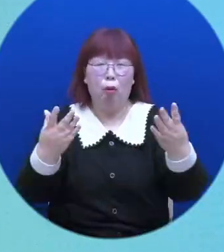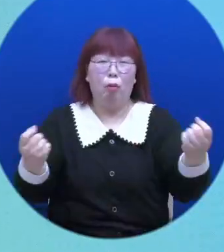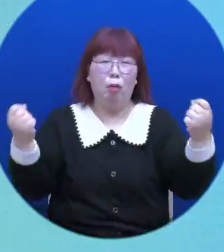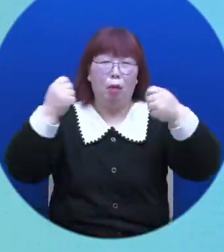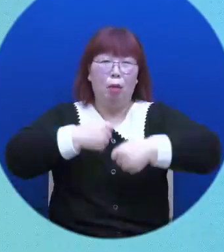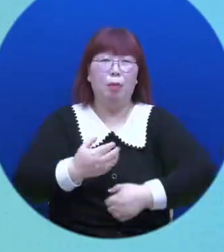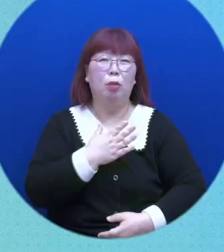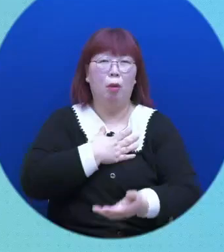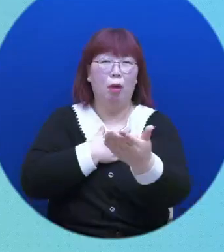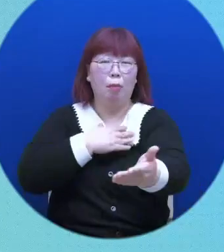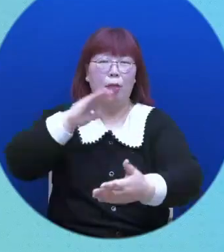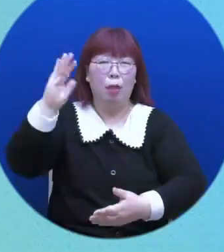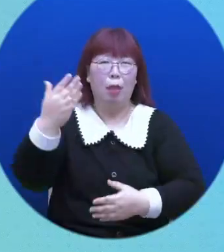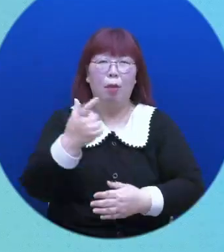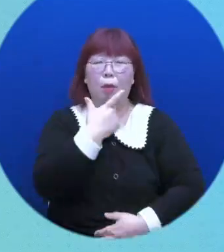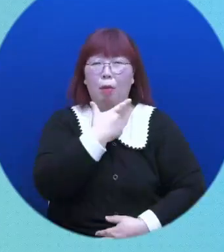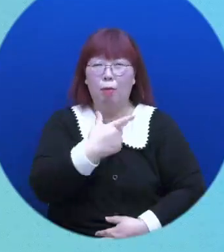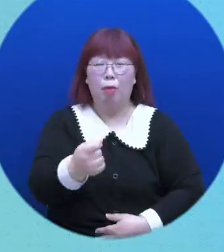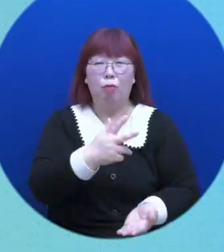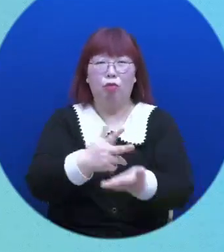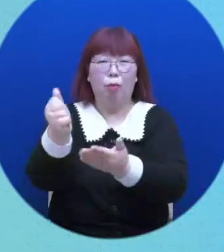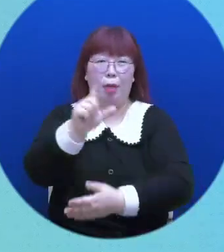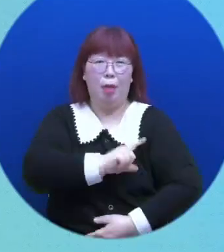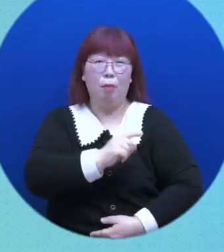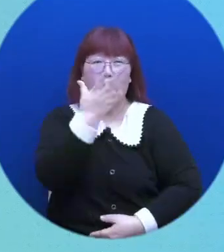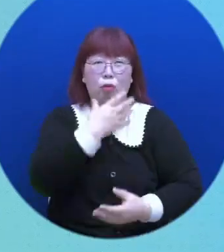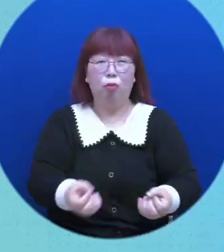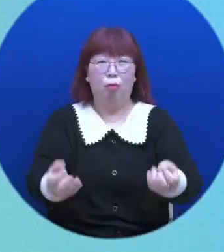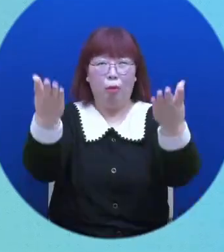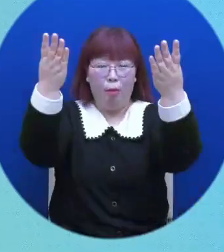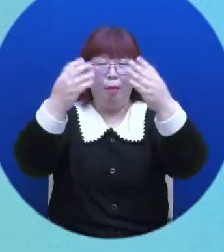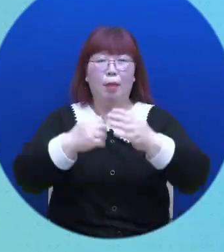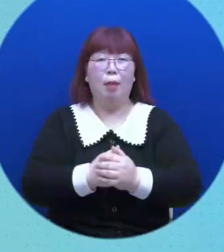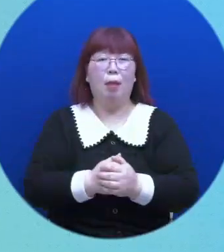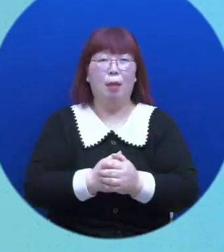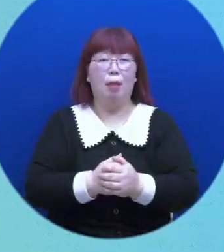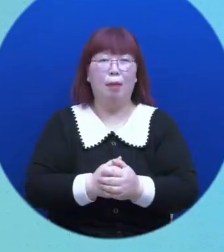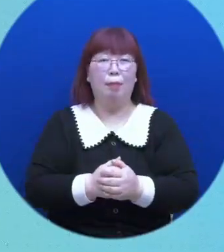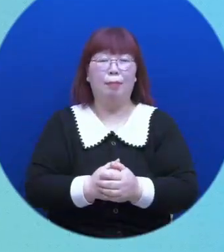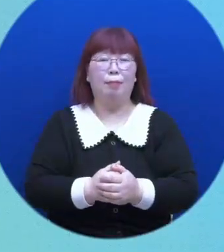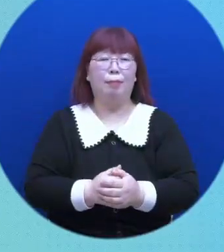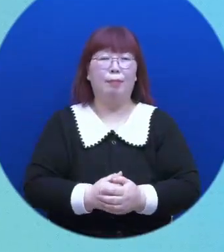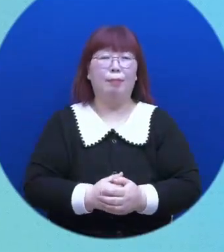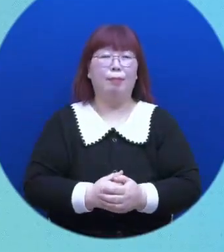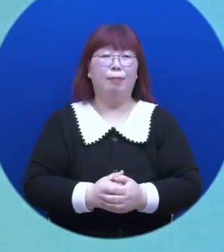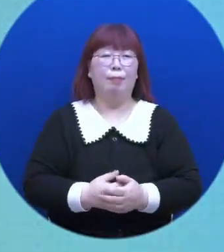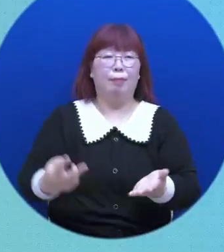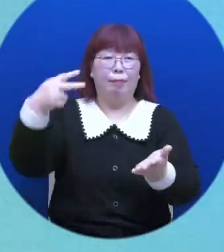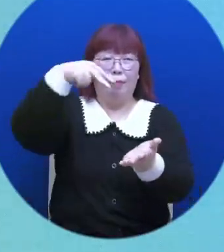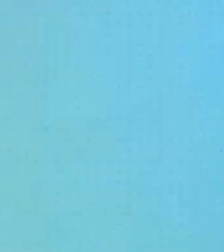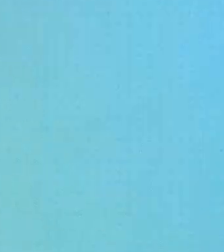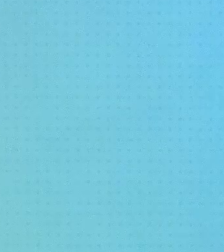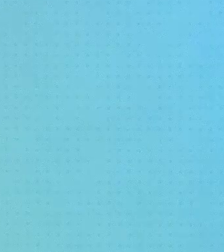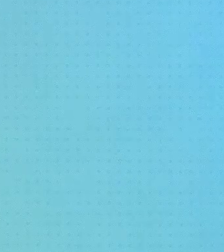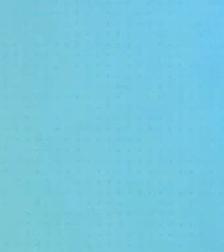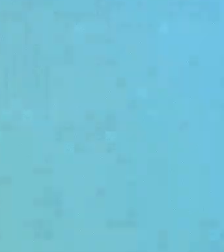가는 저와 여러분의 삶이 되기를 주의 이름으로 축원합니다. 모두 자리에서 일어나겠습니다.